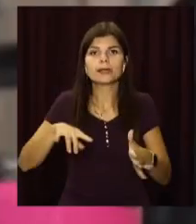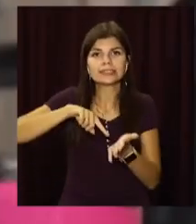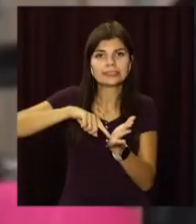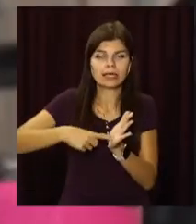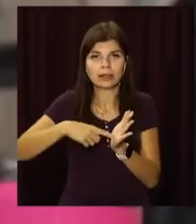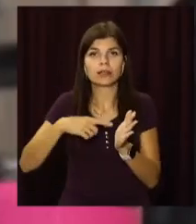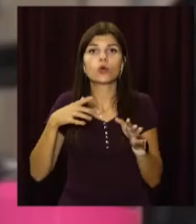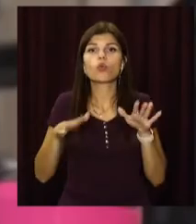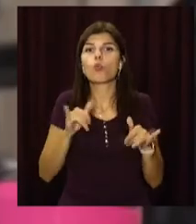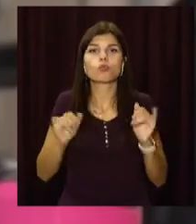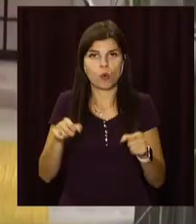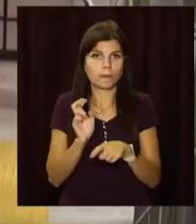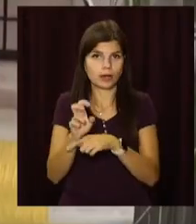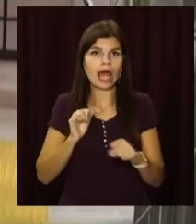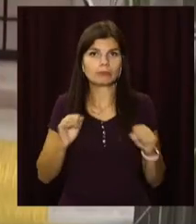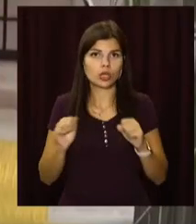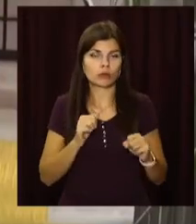послуг.